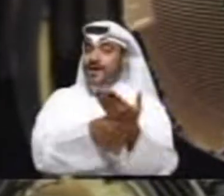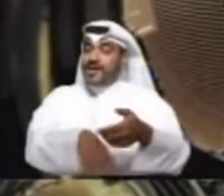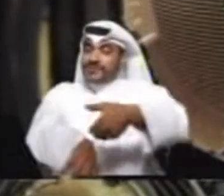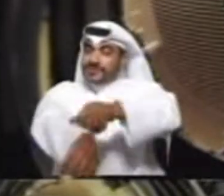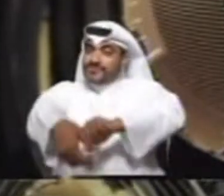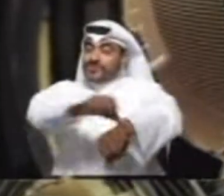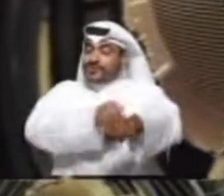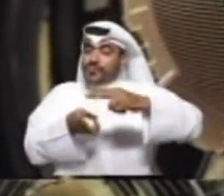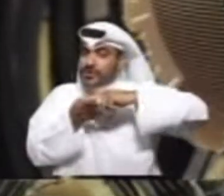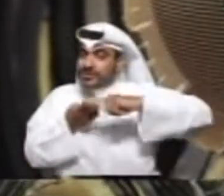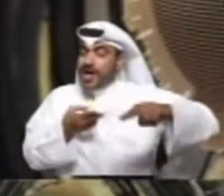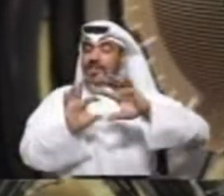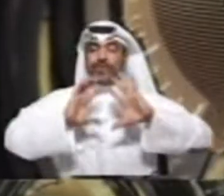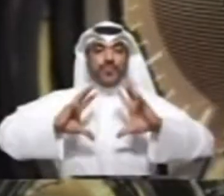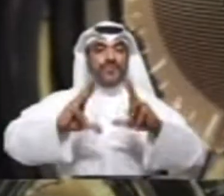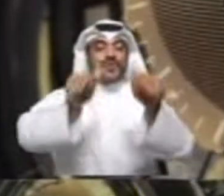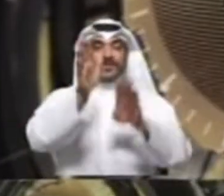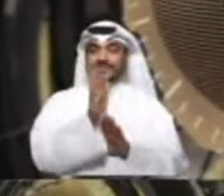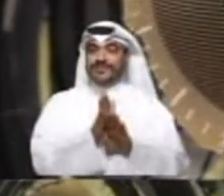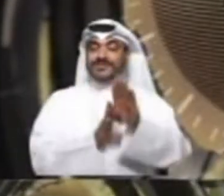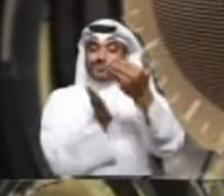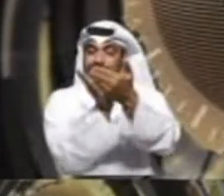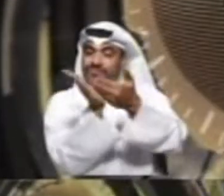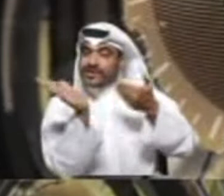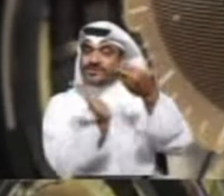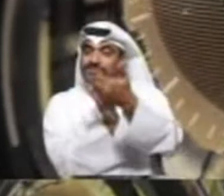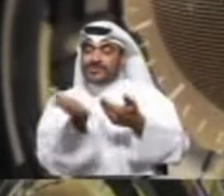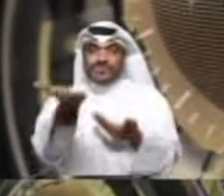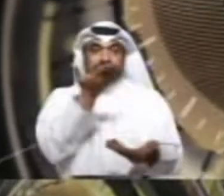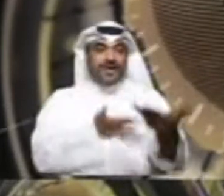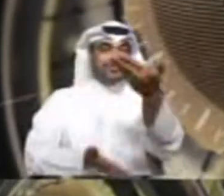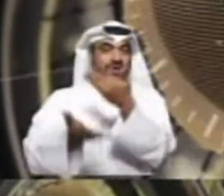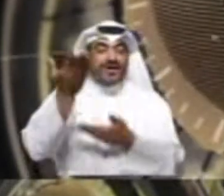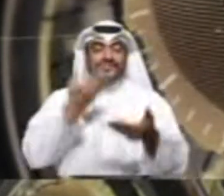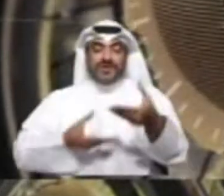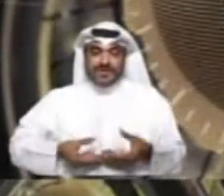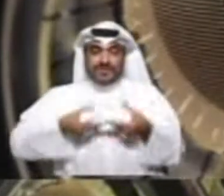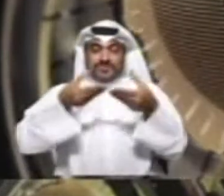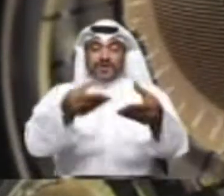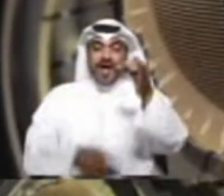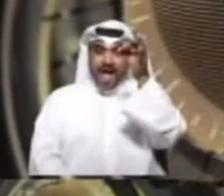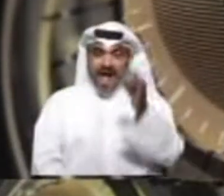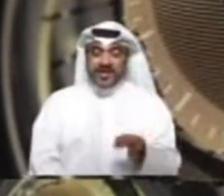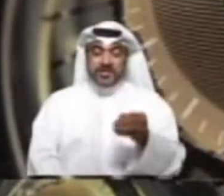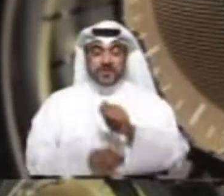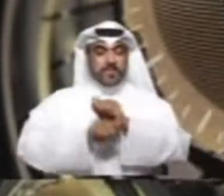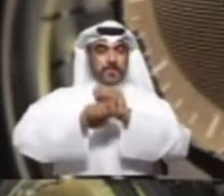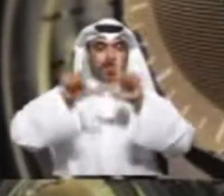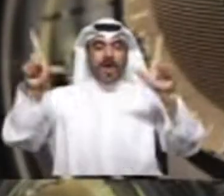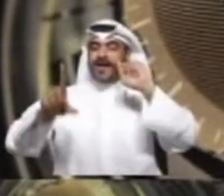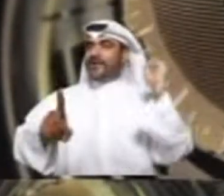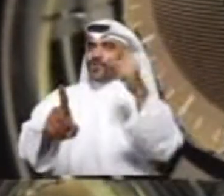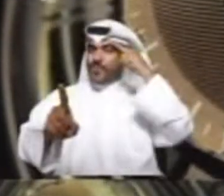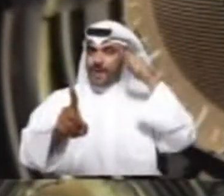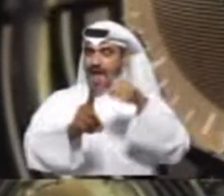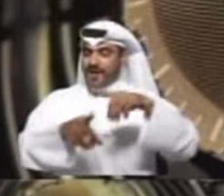على مستوى العالم. وأن هذا التكريم من مجموعة البنك الدولي لسموه رعاه الله يؤكد على المكانة التي يحظى